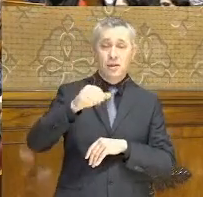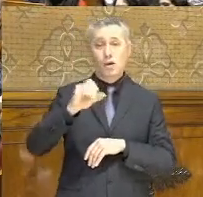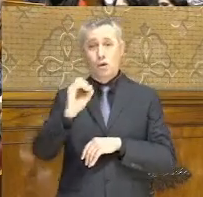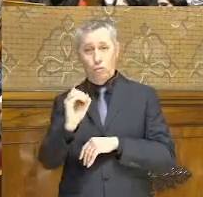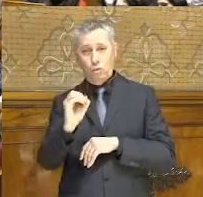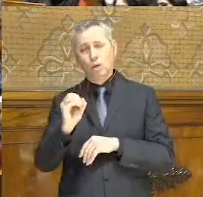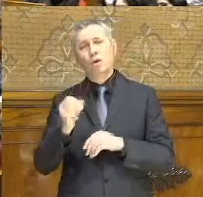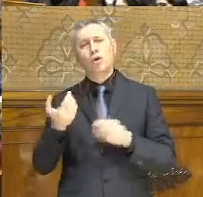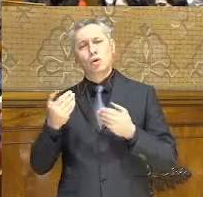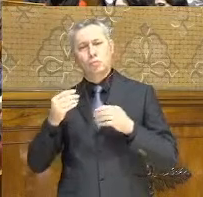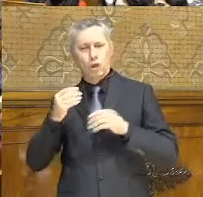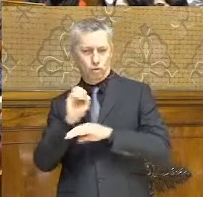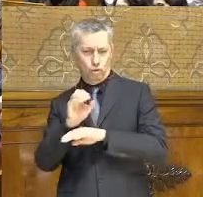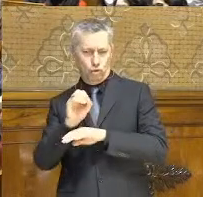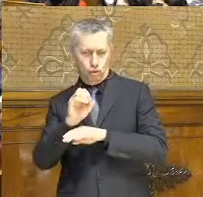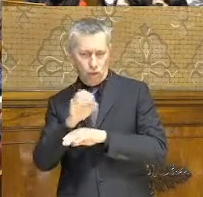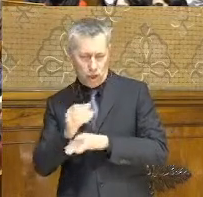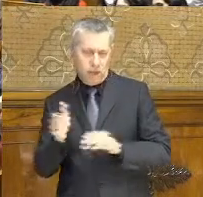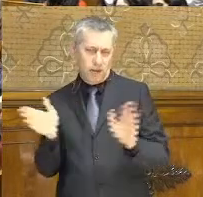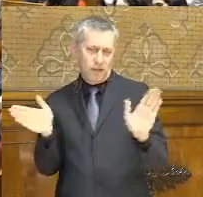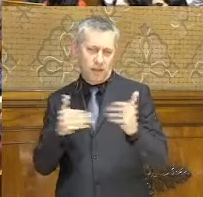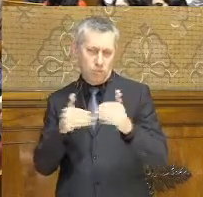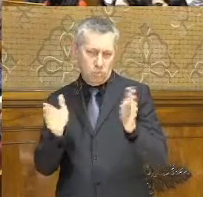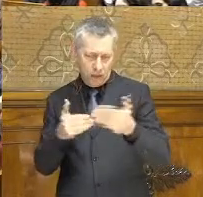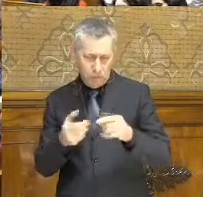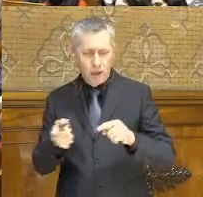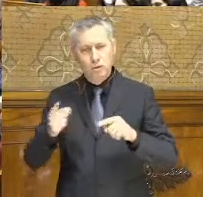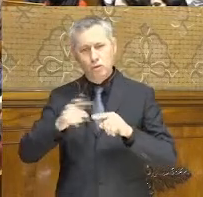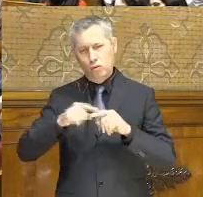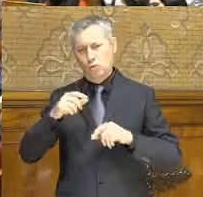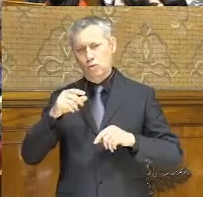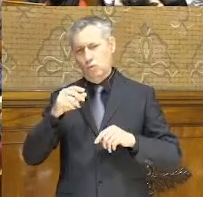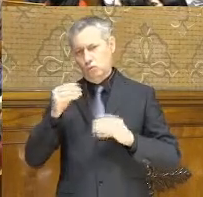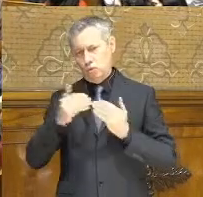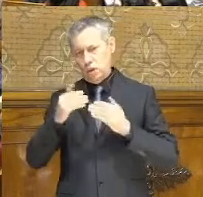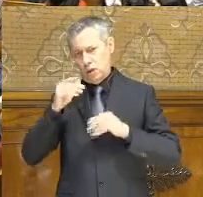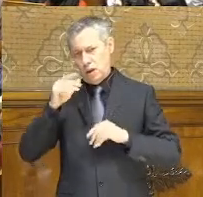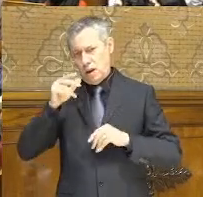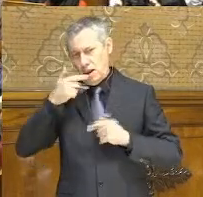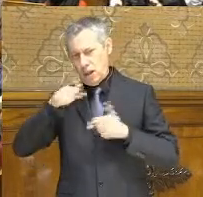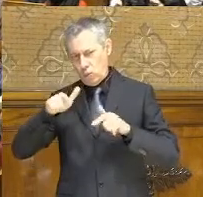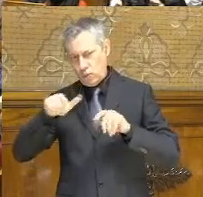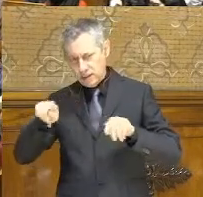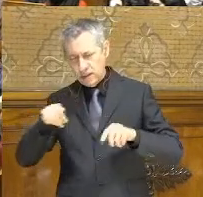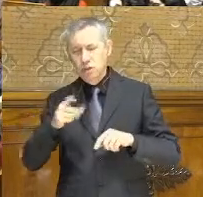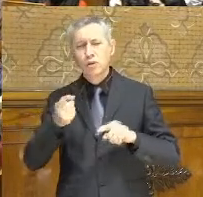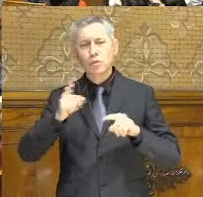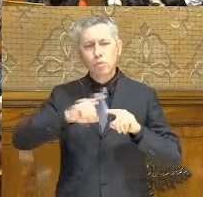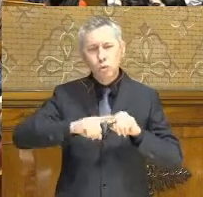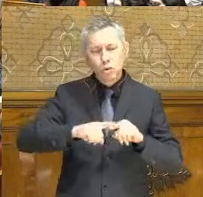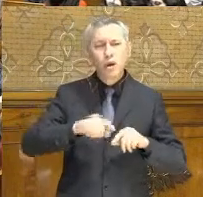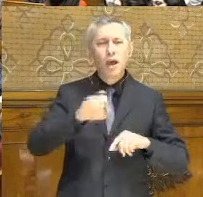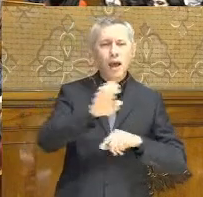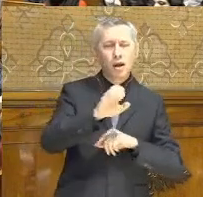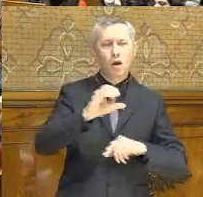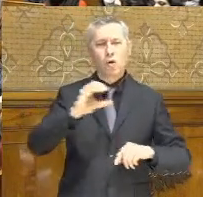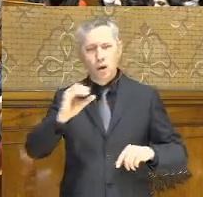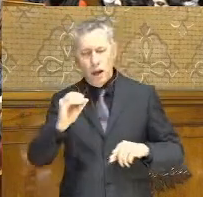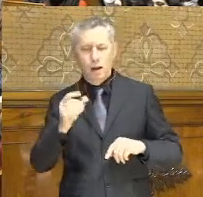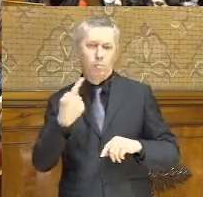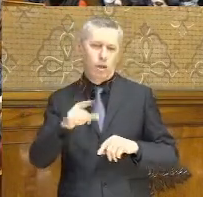Dipartimento di Studi Linguistici e Letterari e direttrice del Centro di Ateneo Elena Cornaro per i Saperi, le Culture e le Politiche di